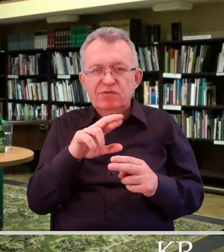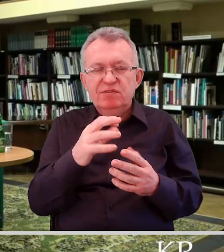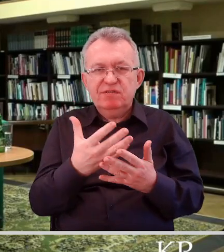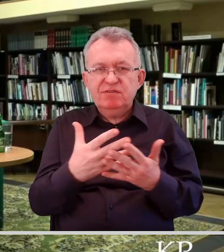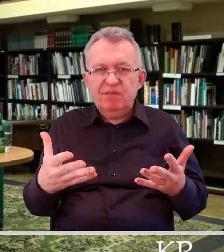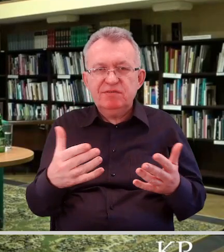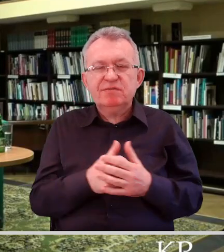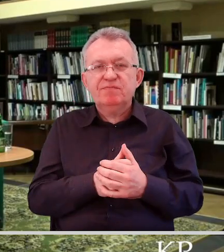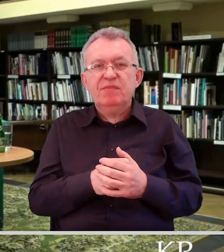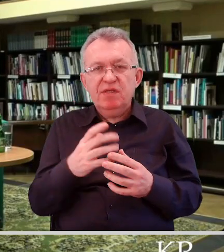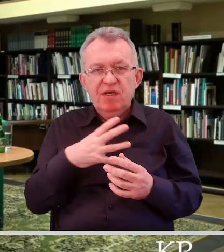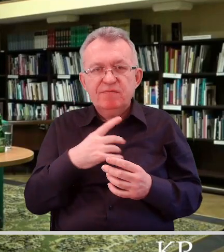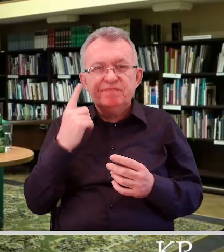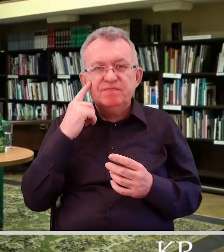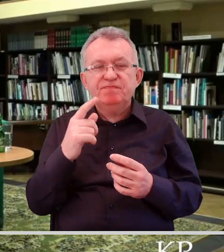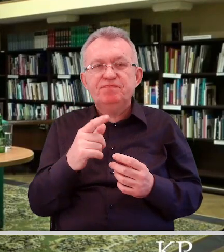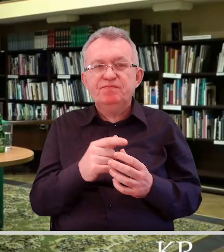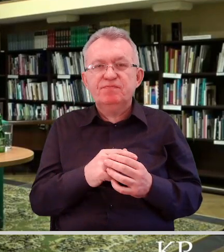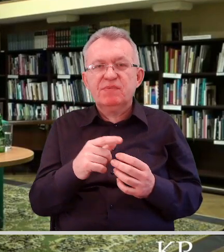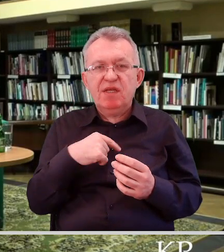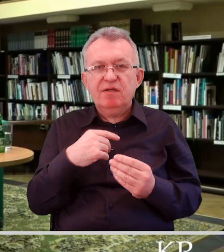ziemiańskiej. Także mnie zafascynowało to,